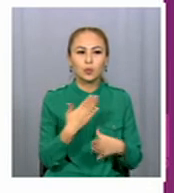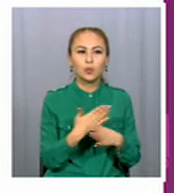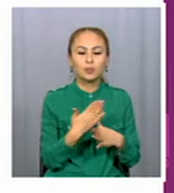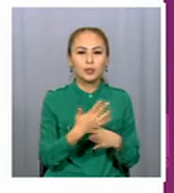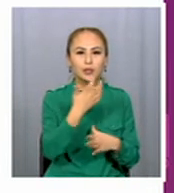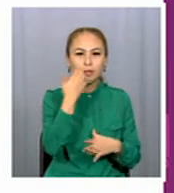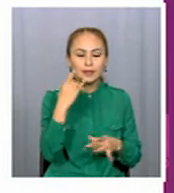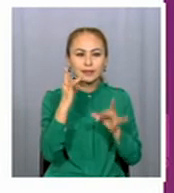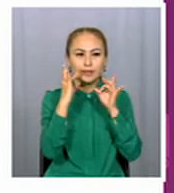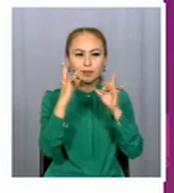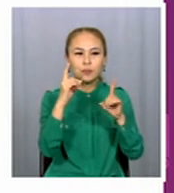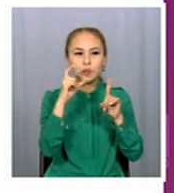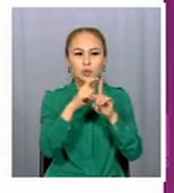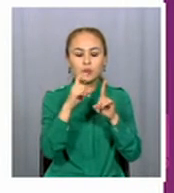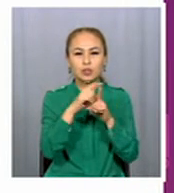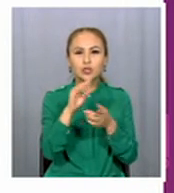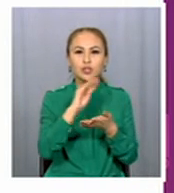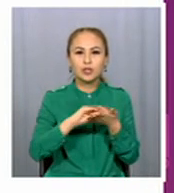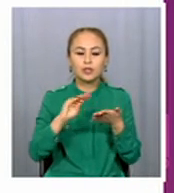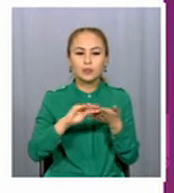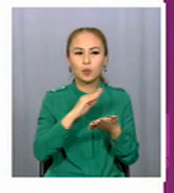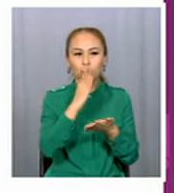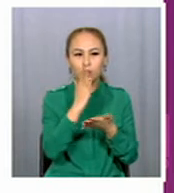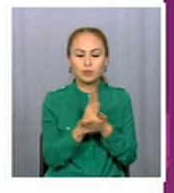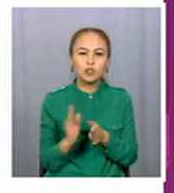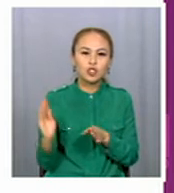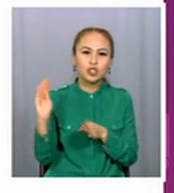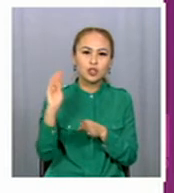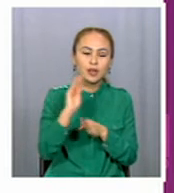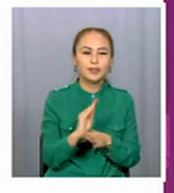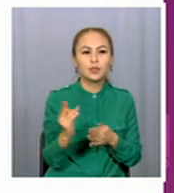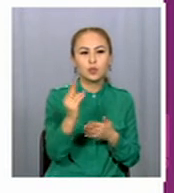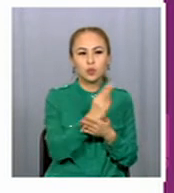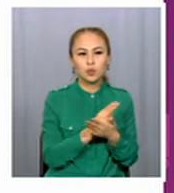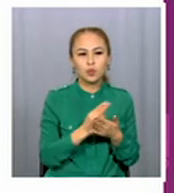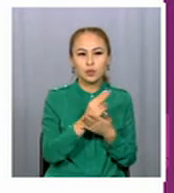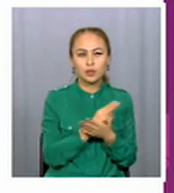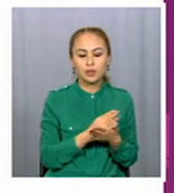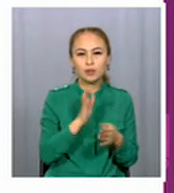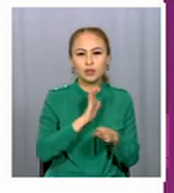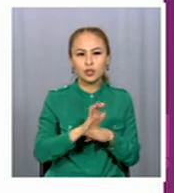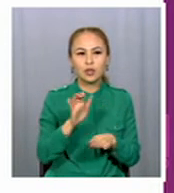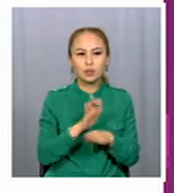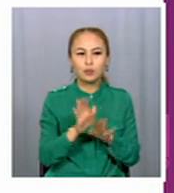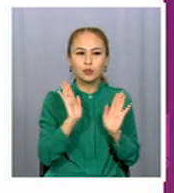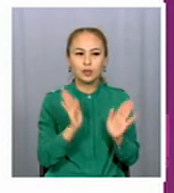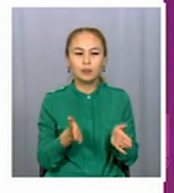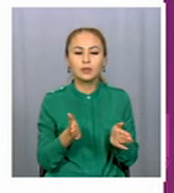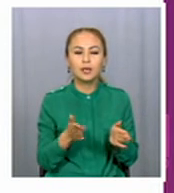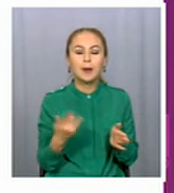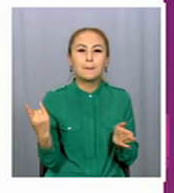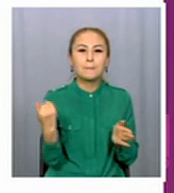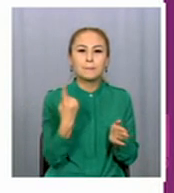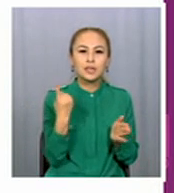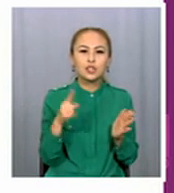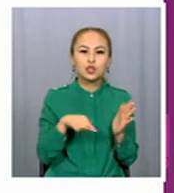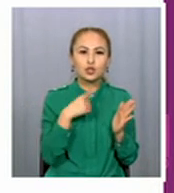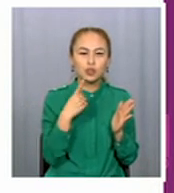дыбыс сөзін жазып қойдым, және суреттерді шығарып отырамын. Бірінші